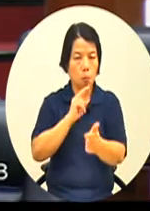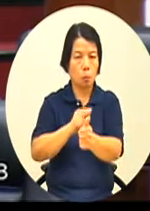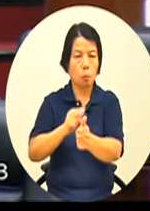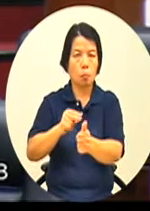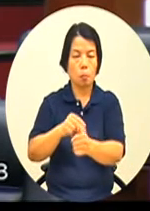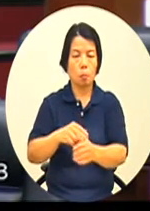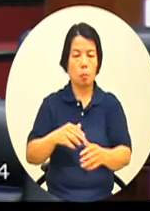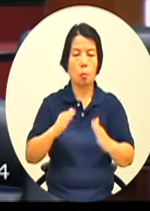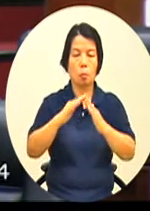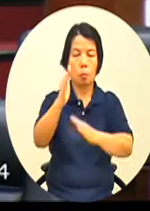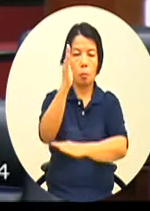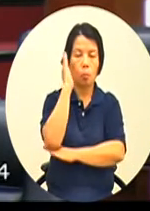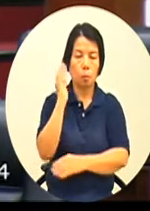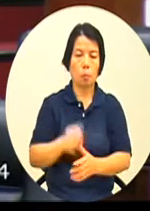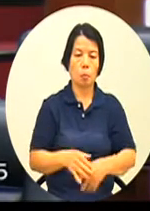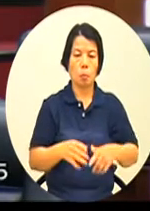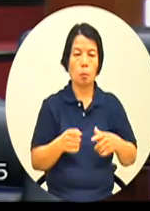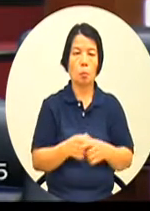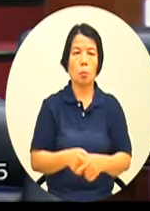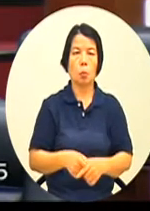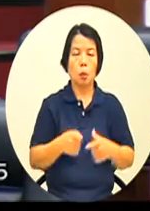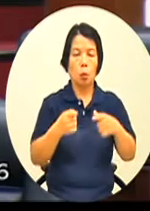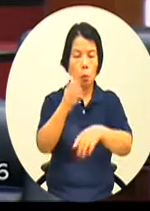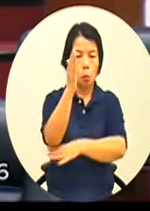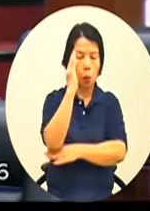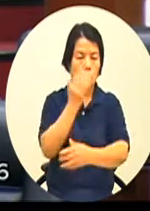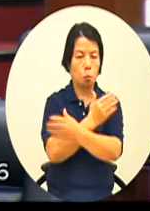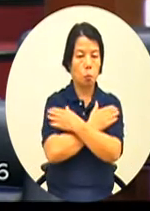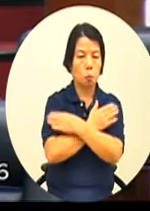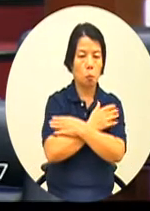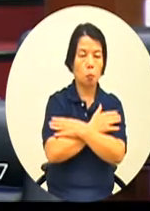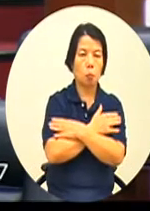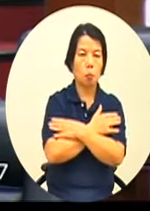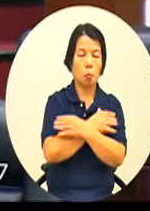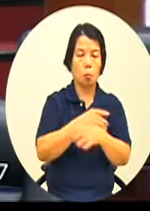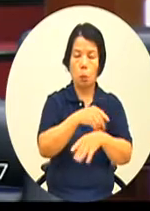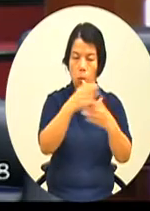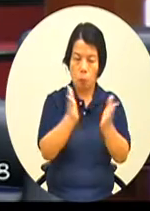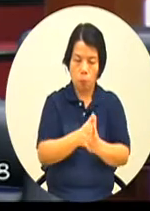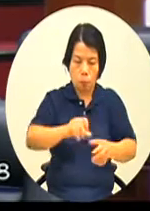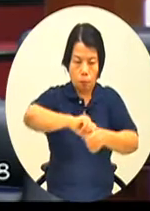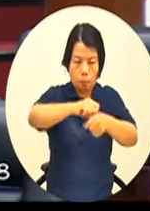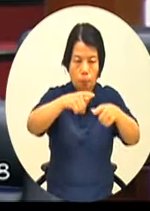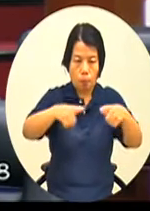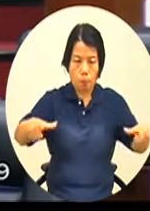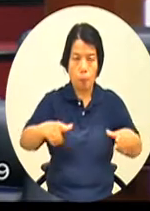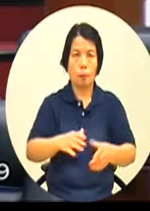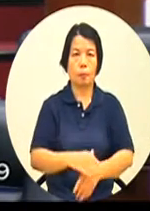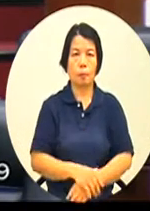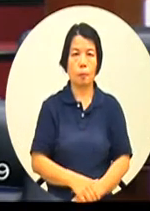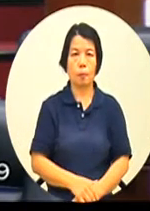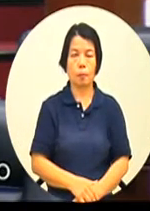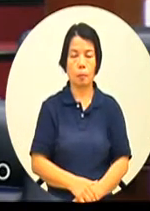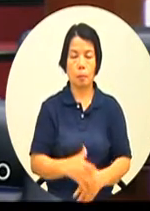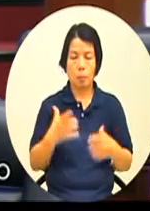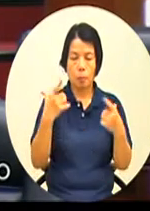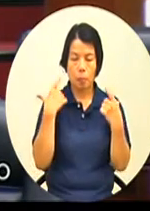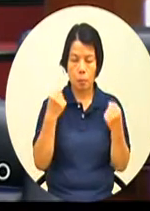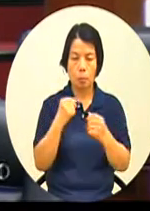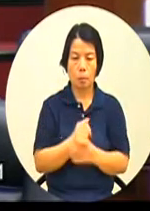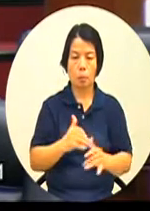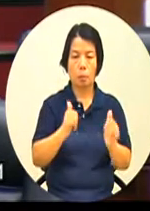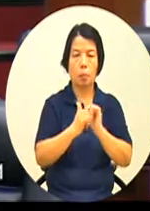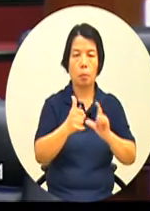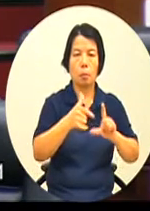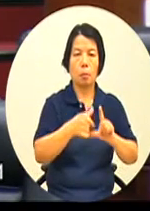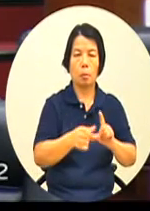的公托的这个能量能够再大一点，不过其实就原来的市区而